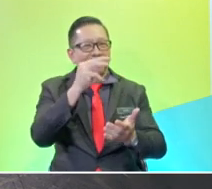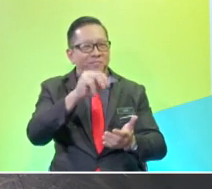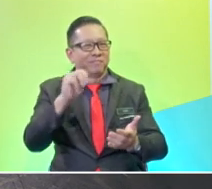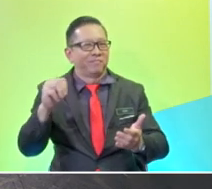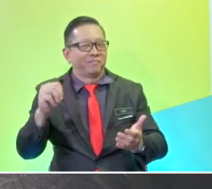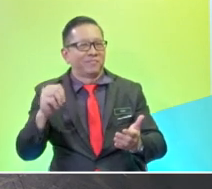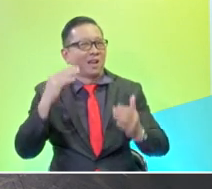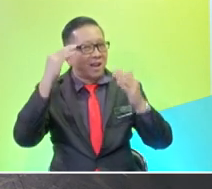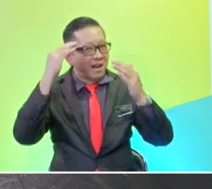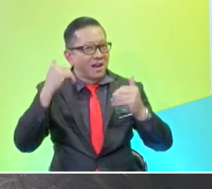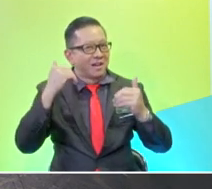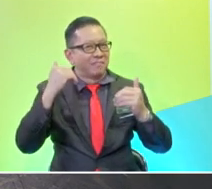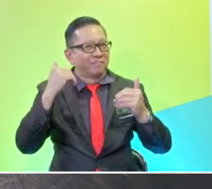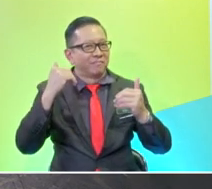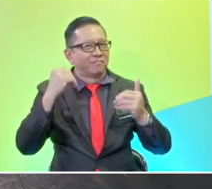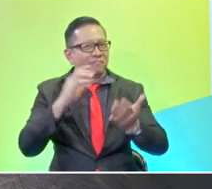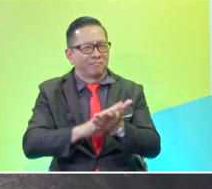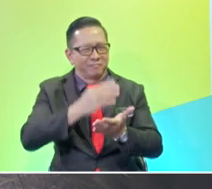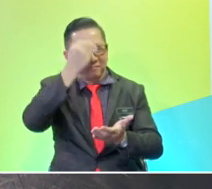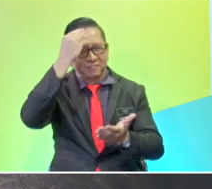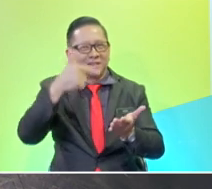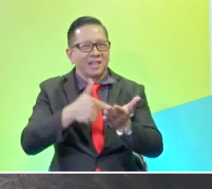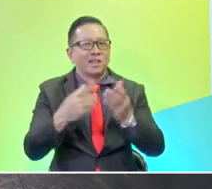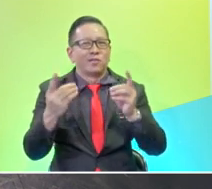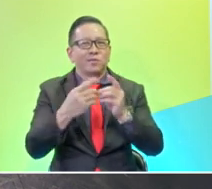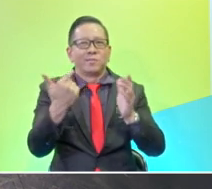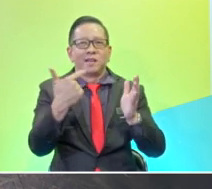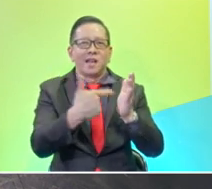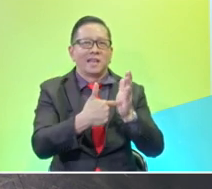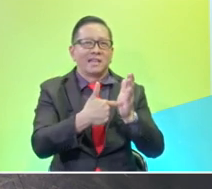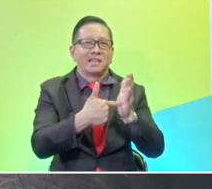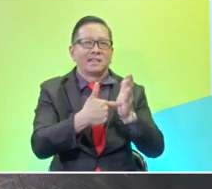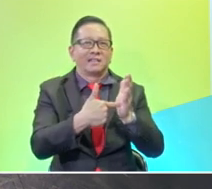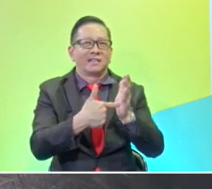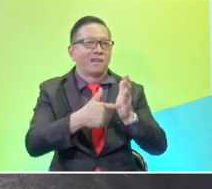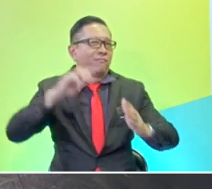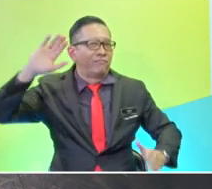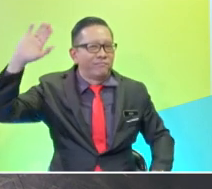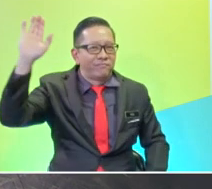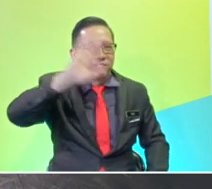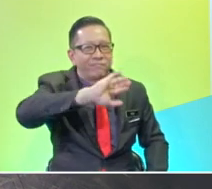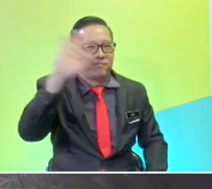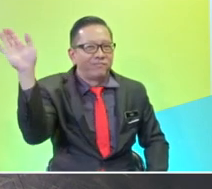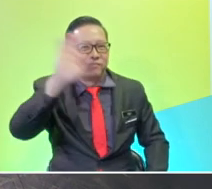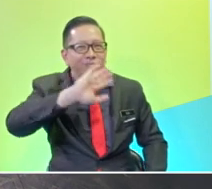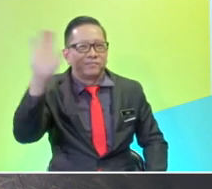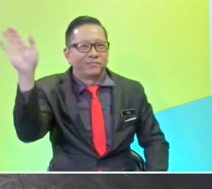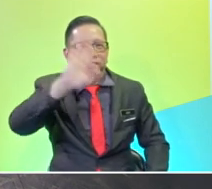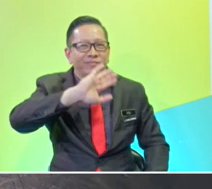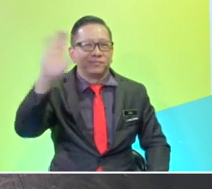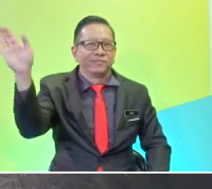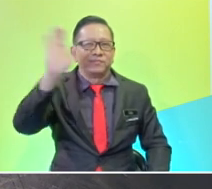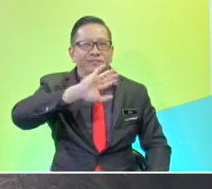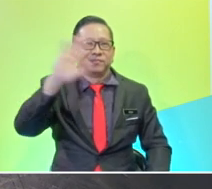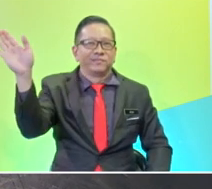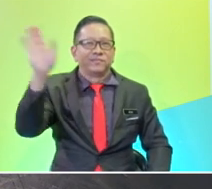memberi manfaat kepada anda semua ya kita akan berjumpa lagi di kelas yang seterusnya by semua Oke gua